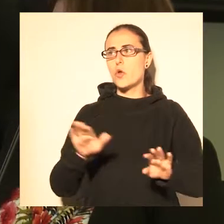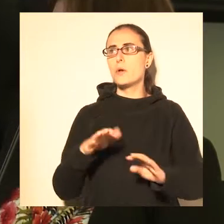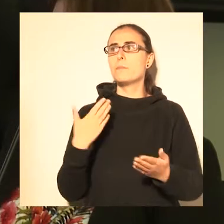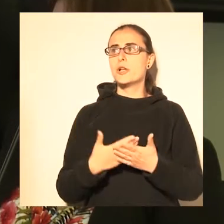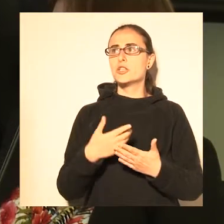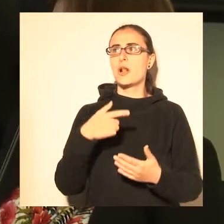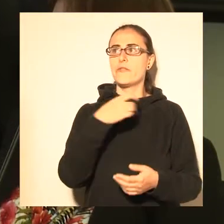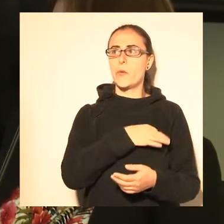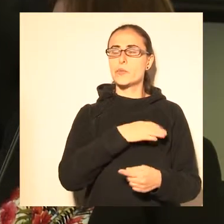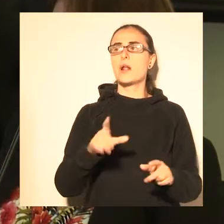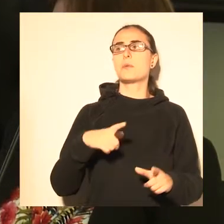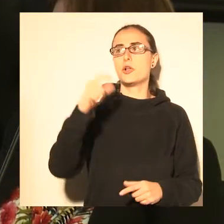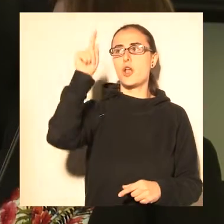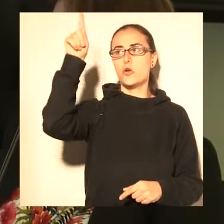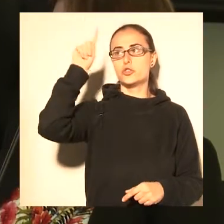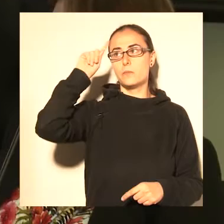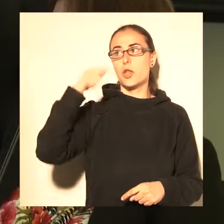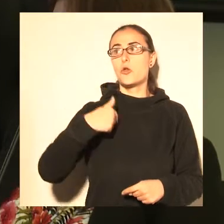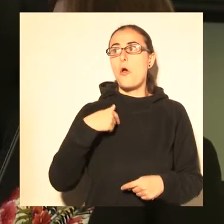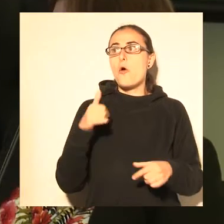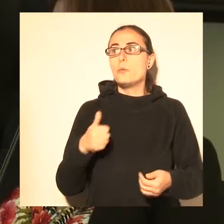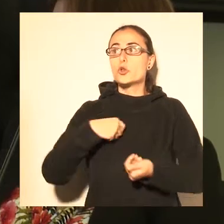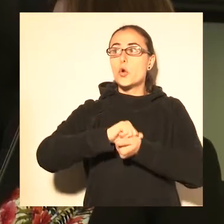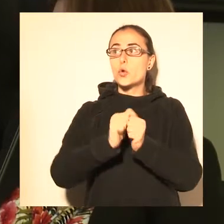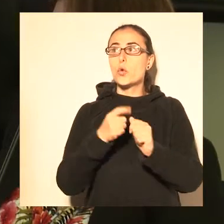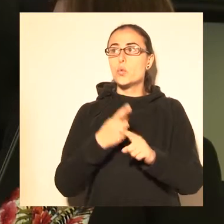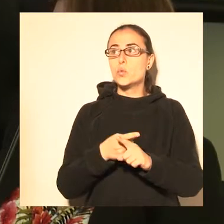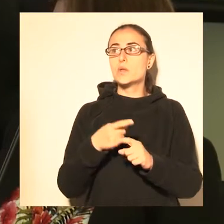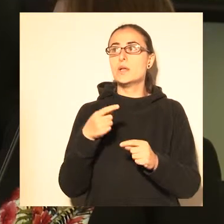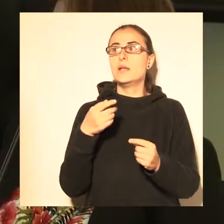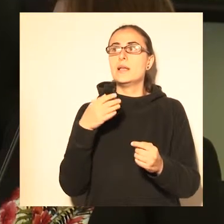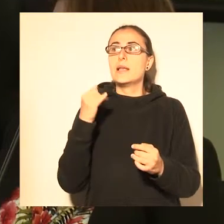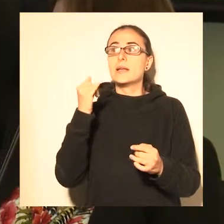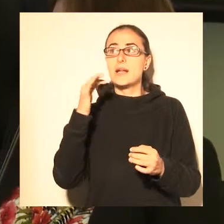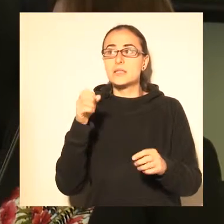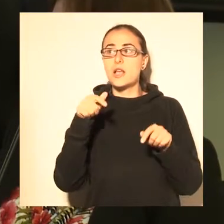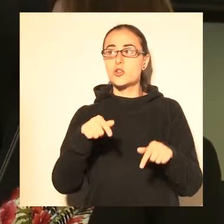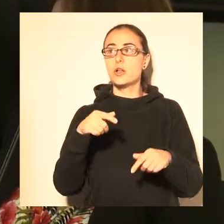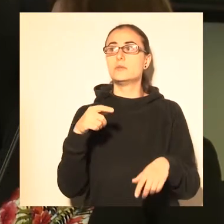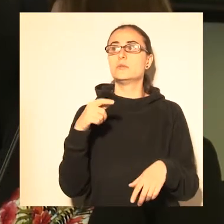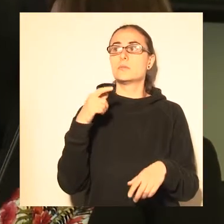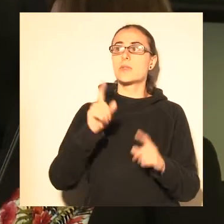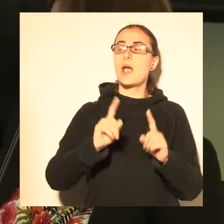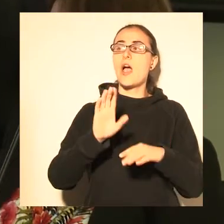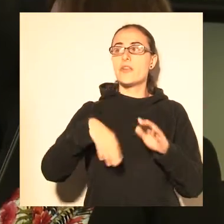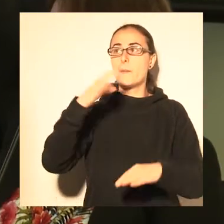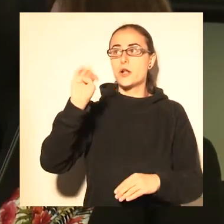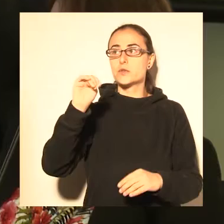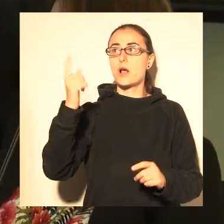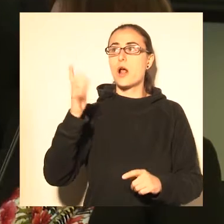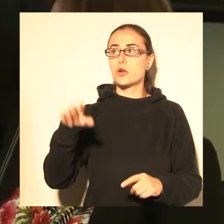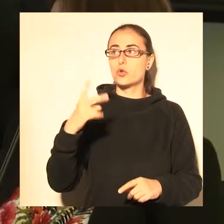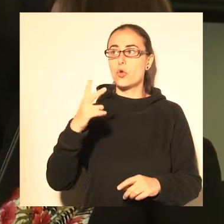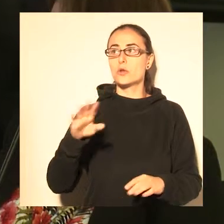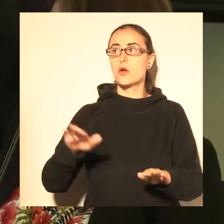€0 la facultate și merge acolo deci eu acuma mă lupt cu migrația în Germania geria dacă aș avea un om peste 40 de ani